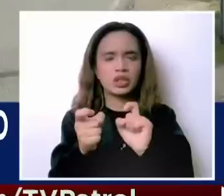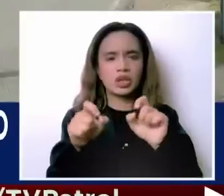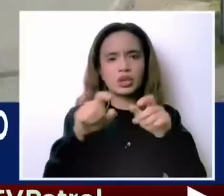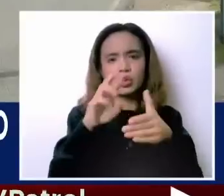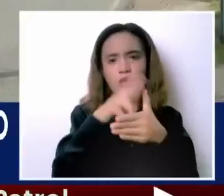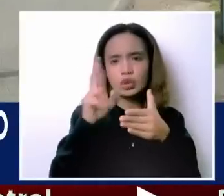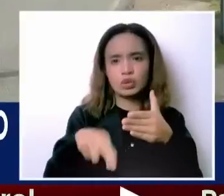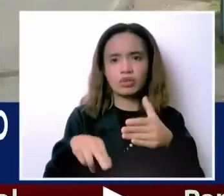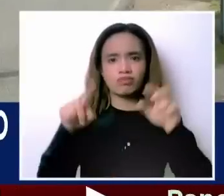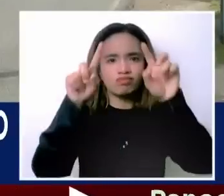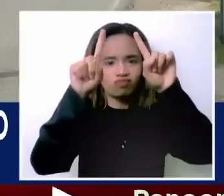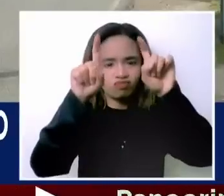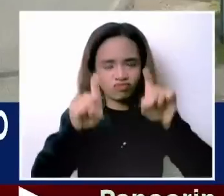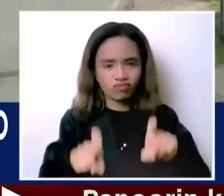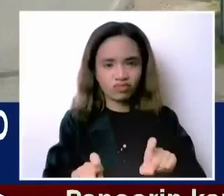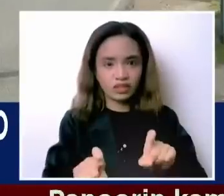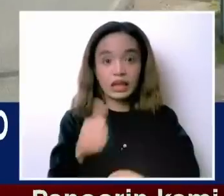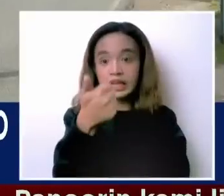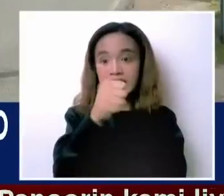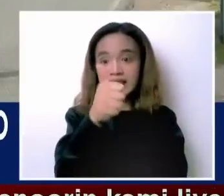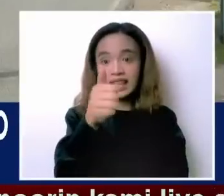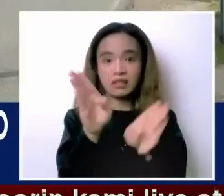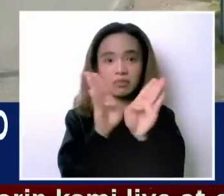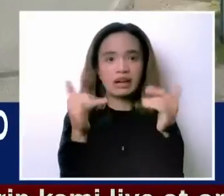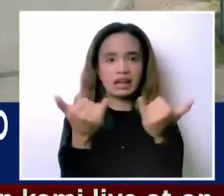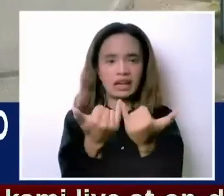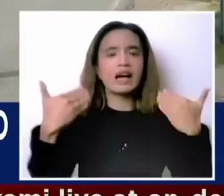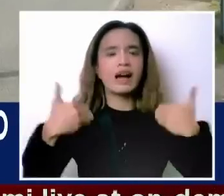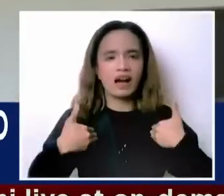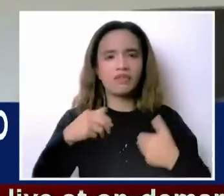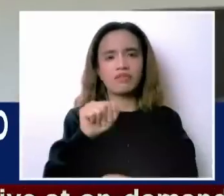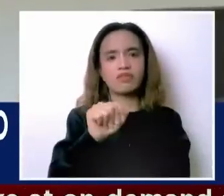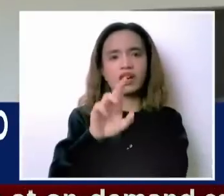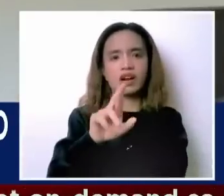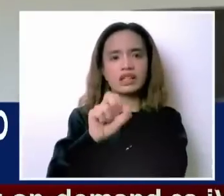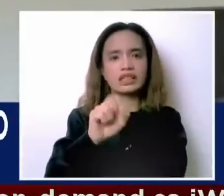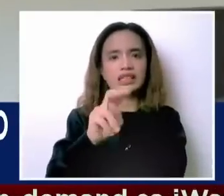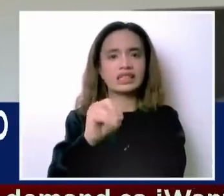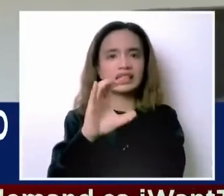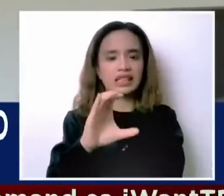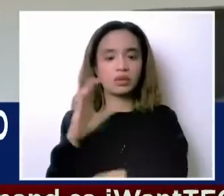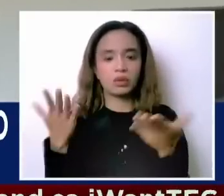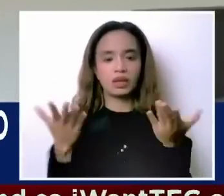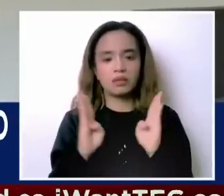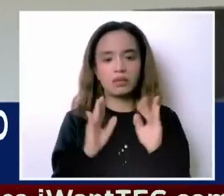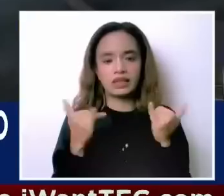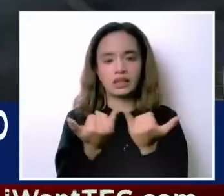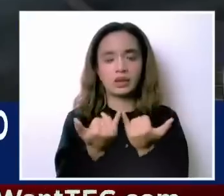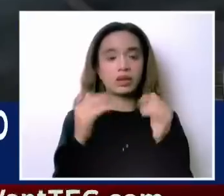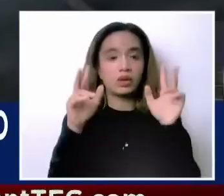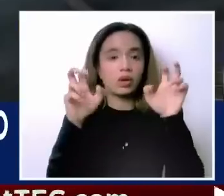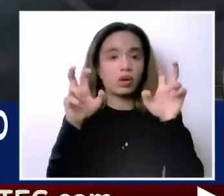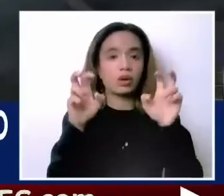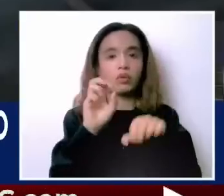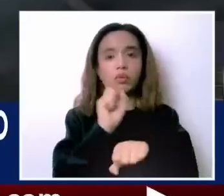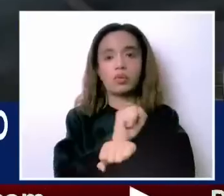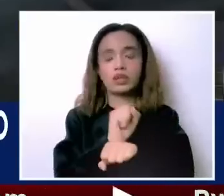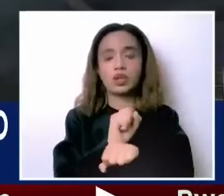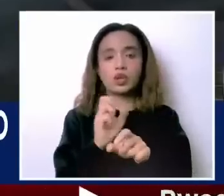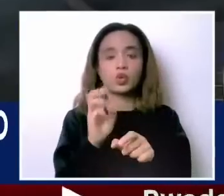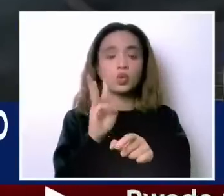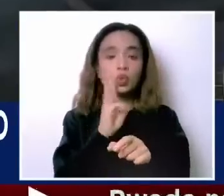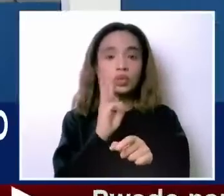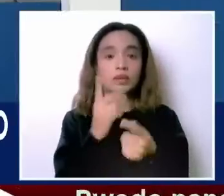barangay pa ang positibo sa arsenic ang tubig sa barangay water work system. Pero ang mga sakop ng Taal water districts ay negatibo